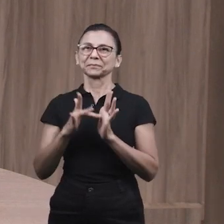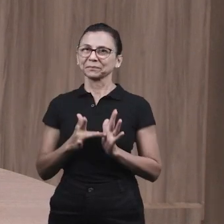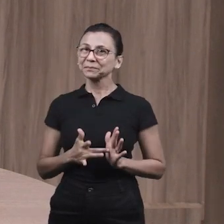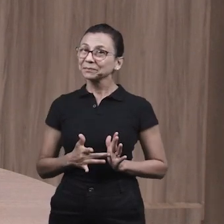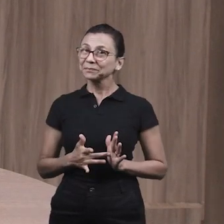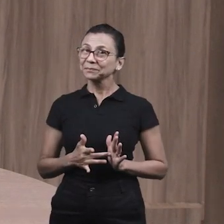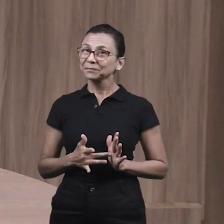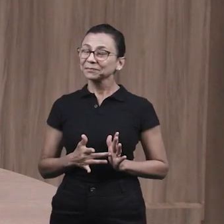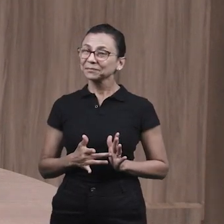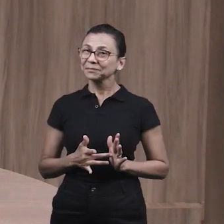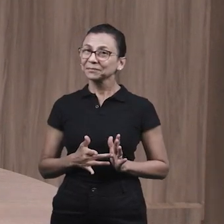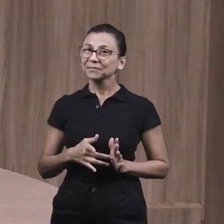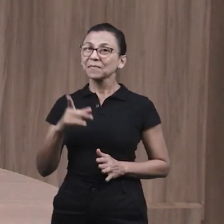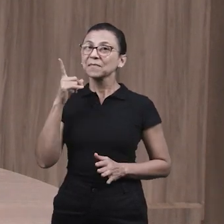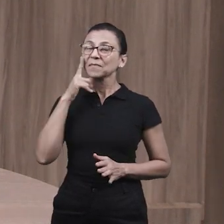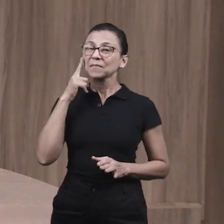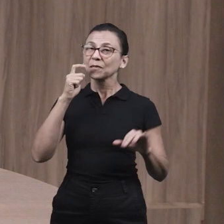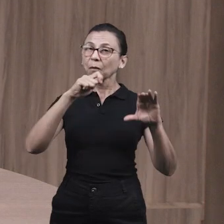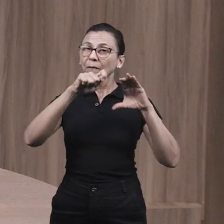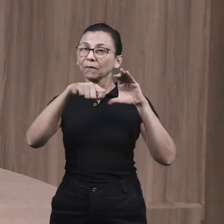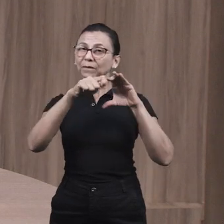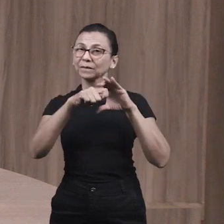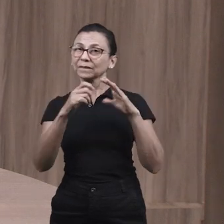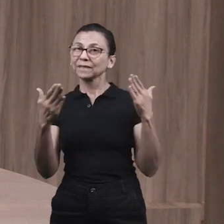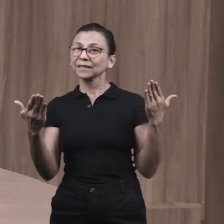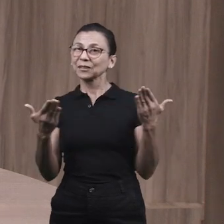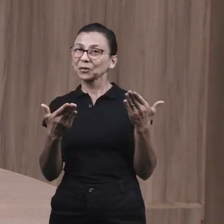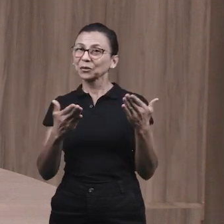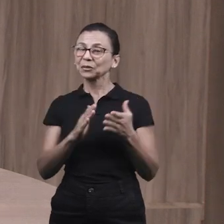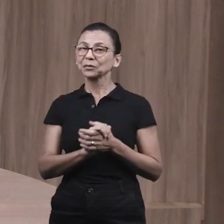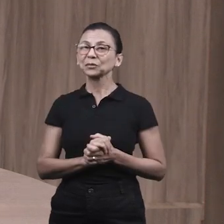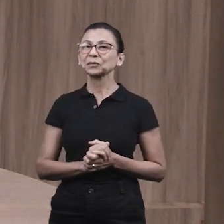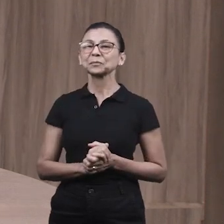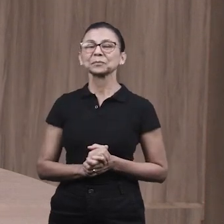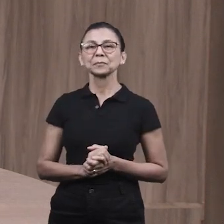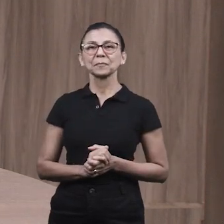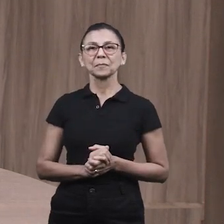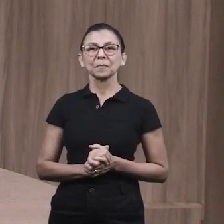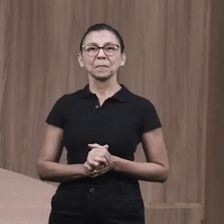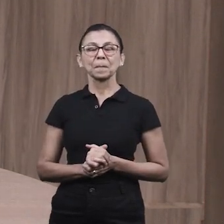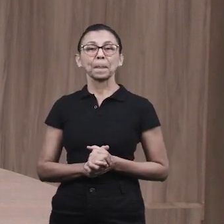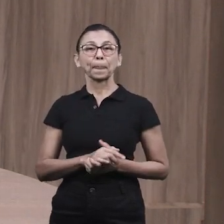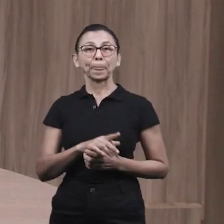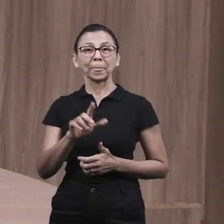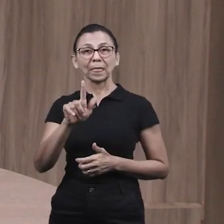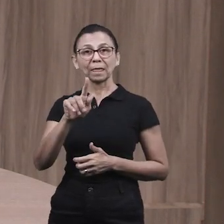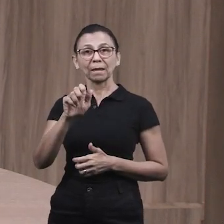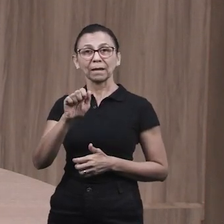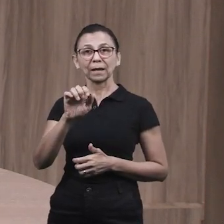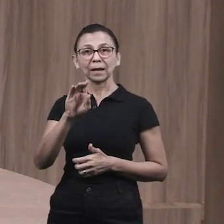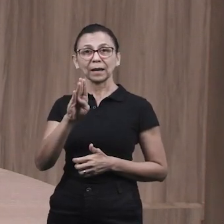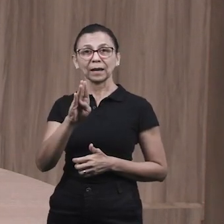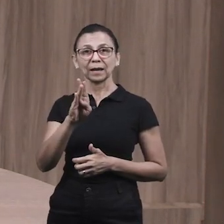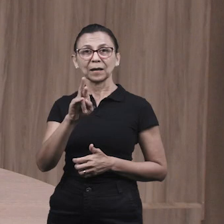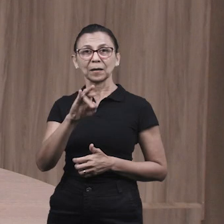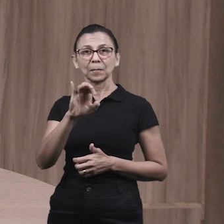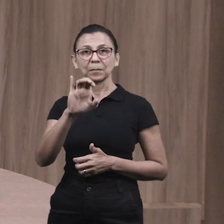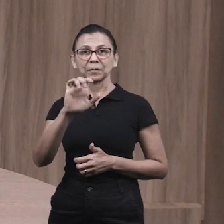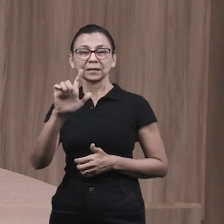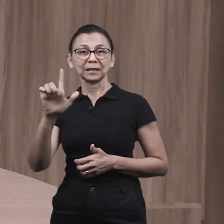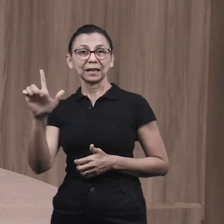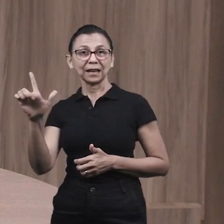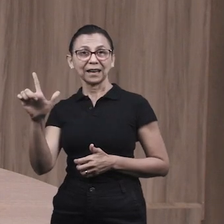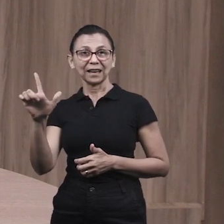Jésus. Et dans les participations d'aujourd'hui, nous allons commencer avec la